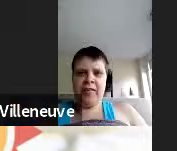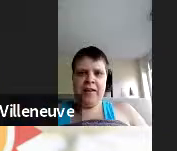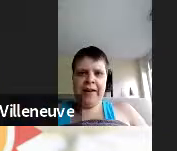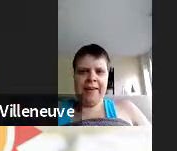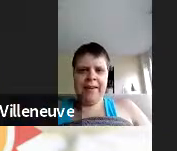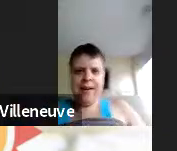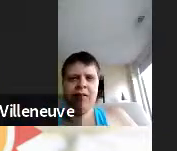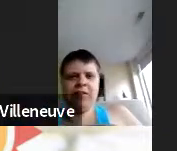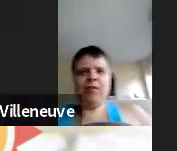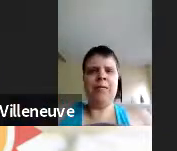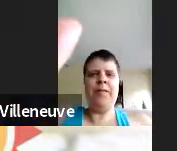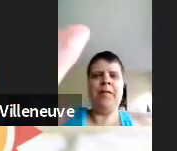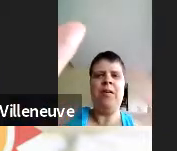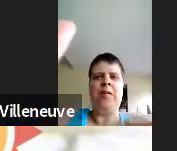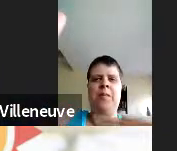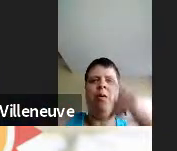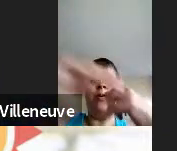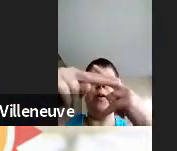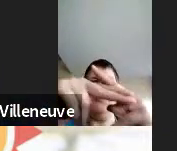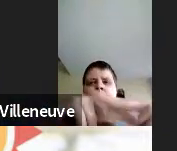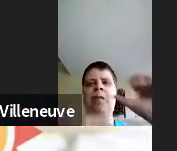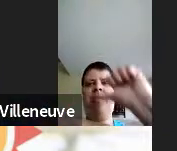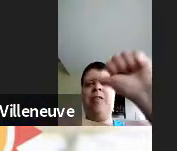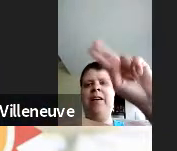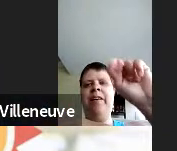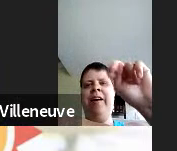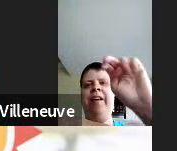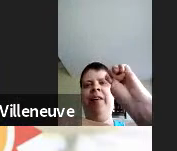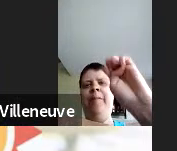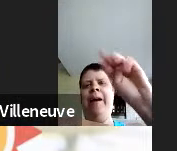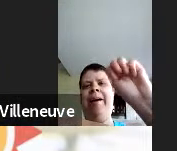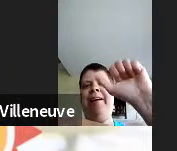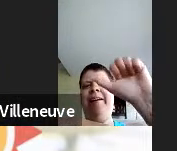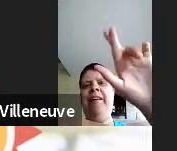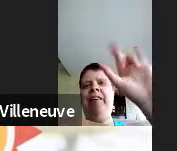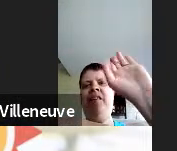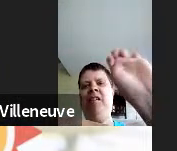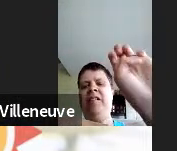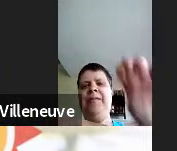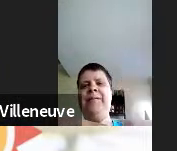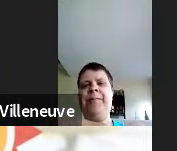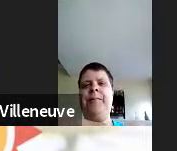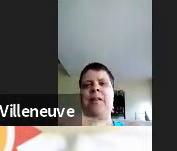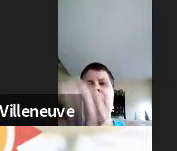Je vais briser la glace. Mon nom, c'est Anne-Marie.